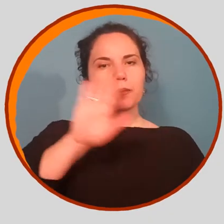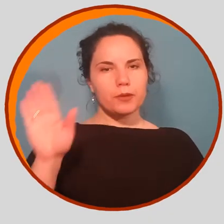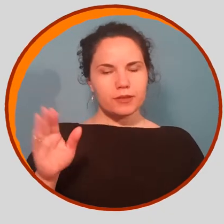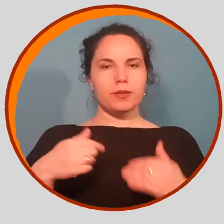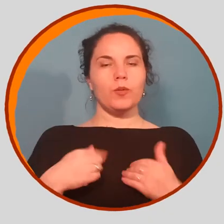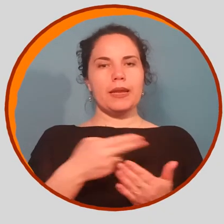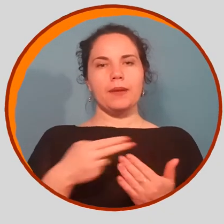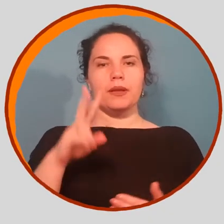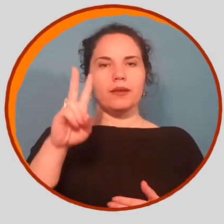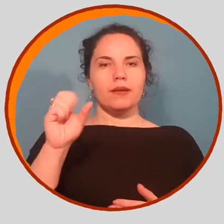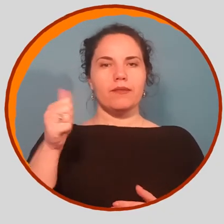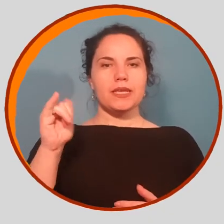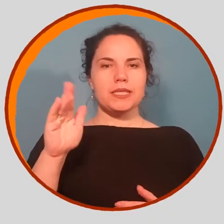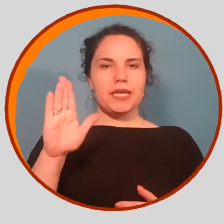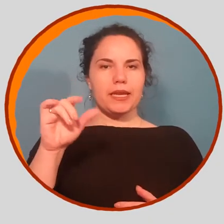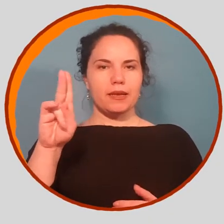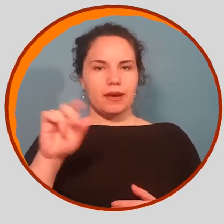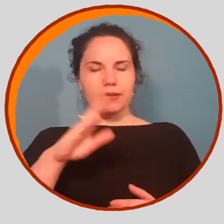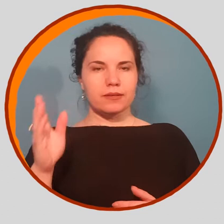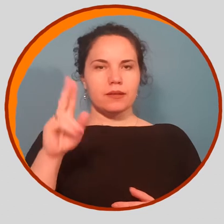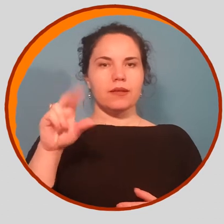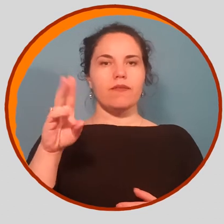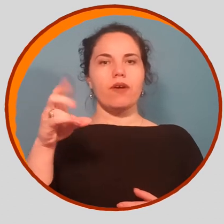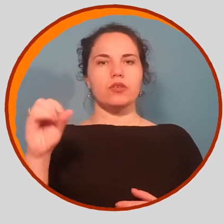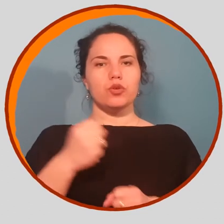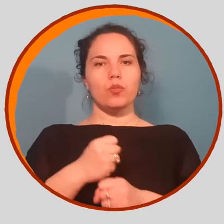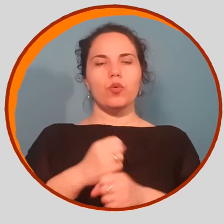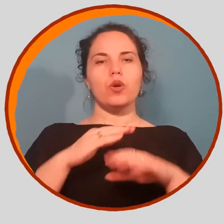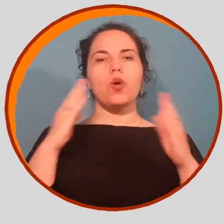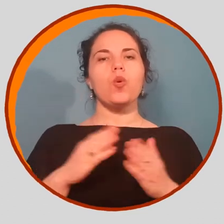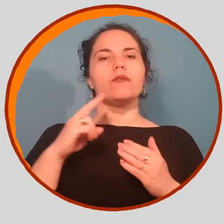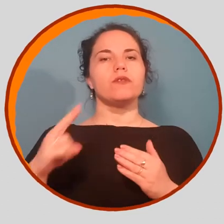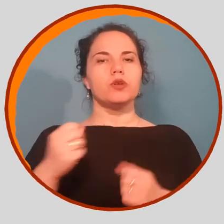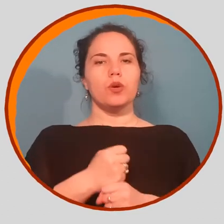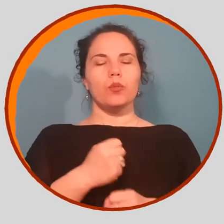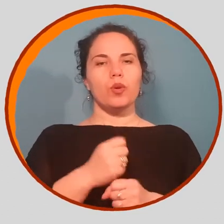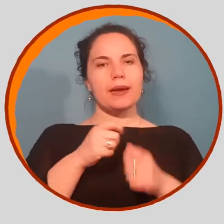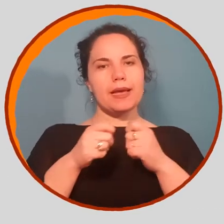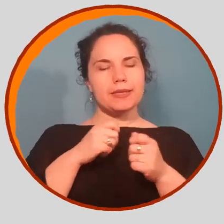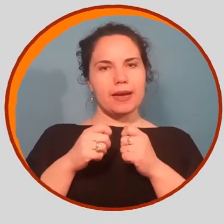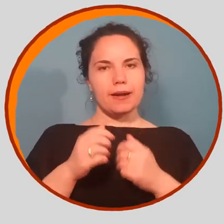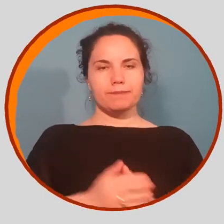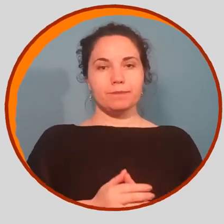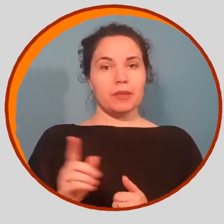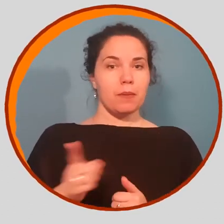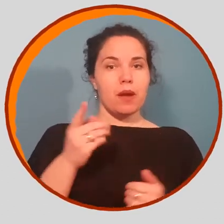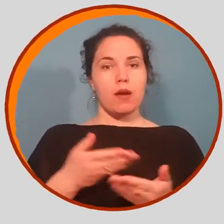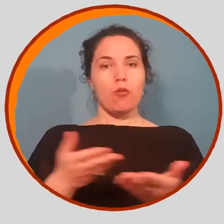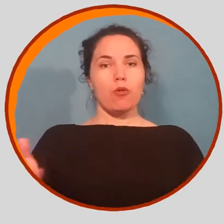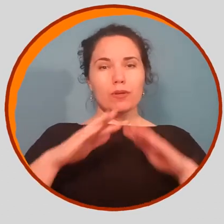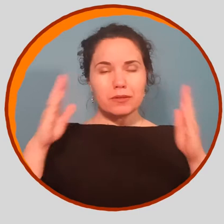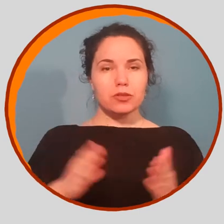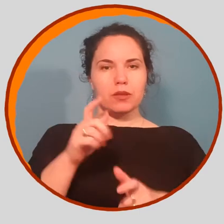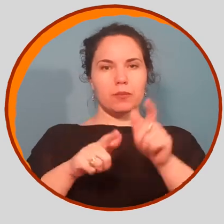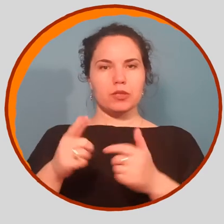Përshëndetje të gjithëve, unë jam Vasilika Bargjo, pjesë e departamentit të komunikimit në World Vision në Shqipërinë e Kosovës dhe gazetare. Së pari urojmë që